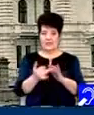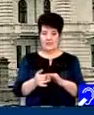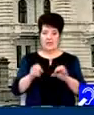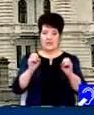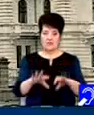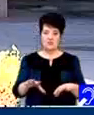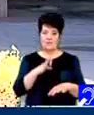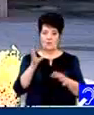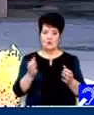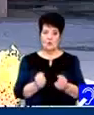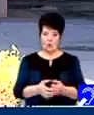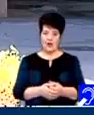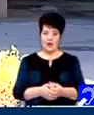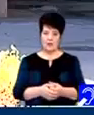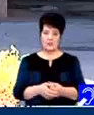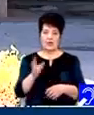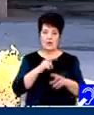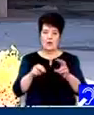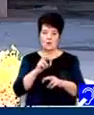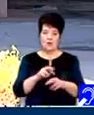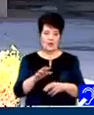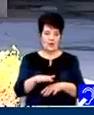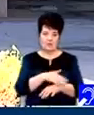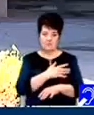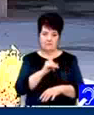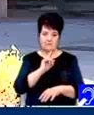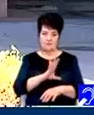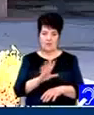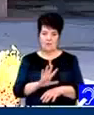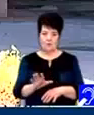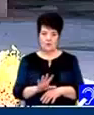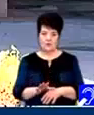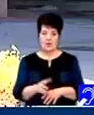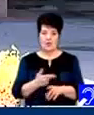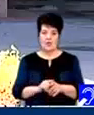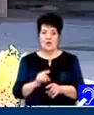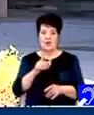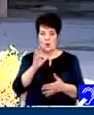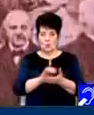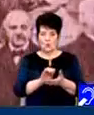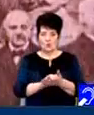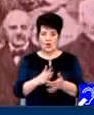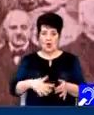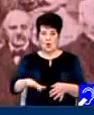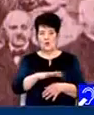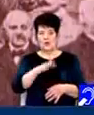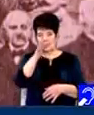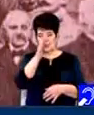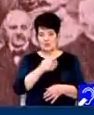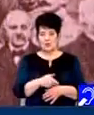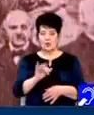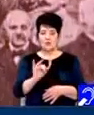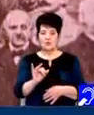luată, deci căutarea nu a durat mult timp, pentru că militarii cunoșteau foarte bine locațiile din Chișinău